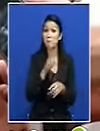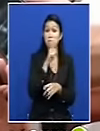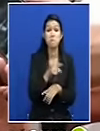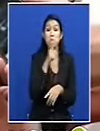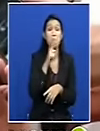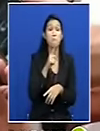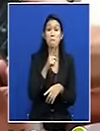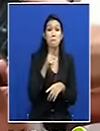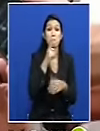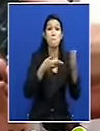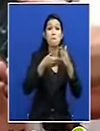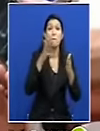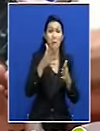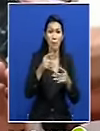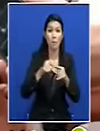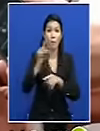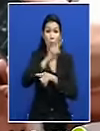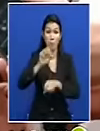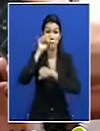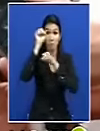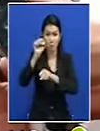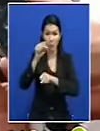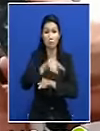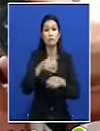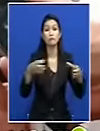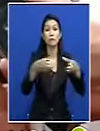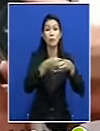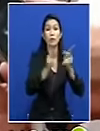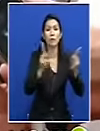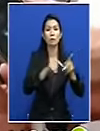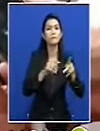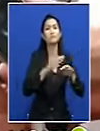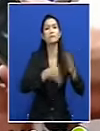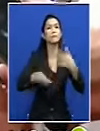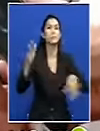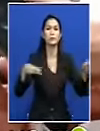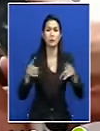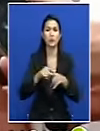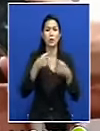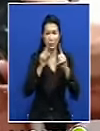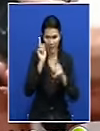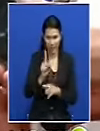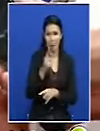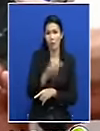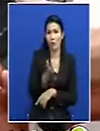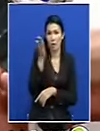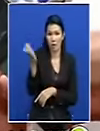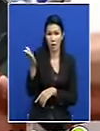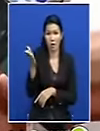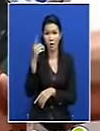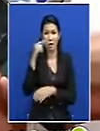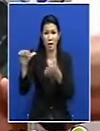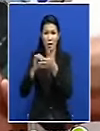ลายตัวในวันประกาศผลตรงนี้ก็จำเป็นที่จะต้องขอแก้รัฐธรรมนูญซึ่งผมยังนึกภ